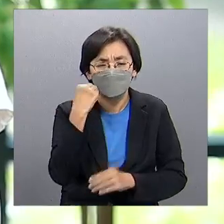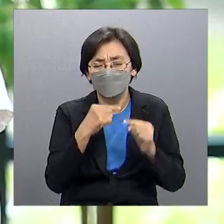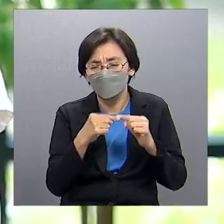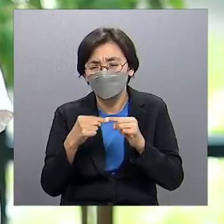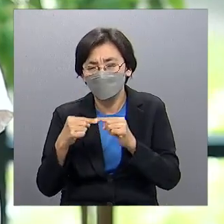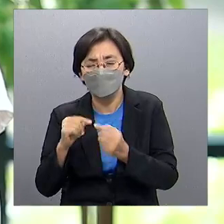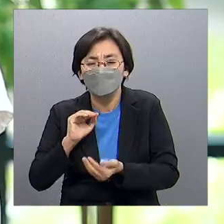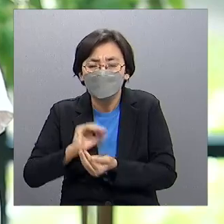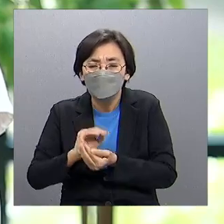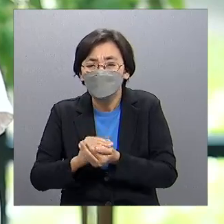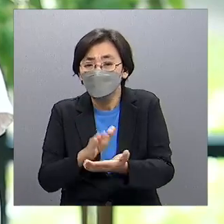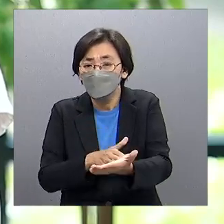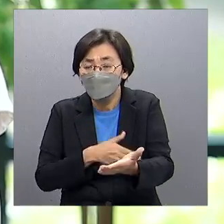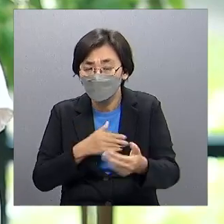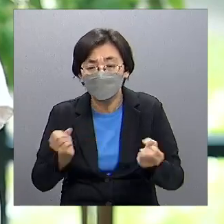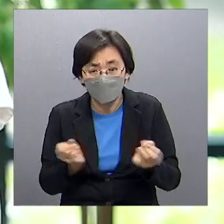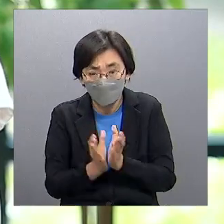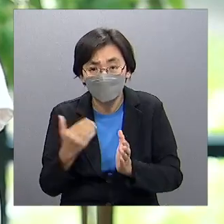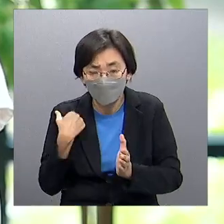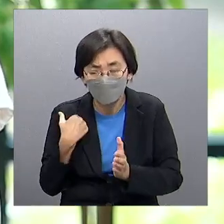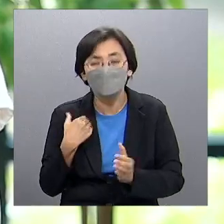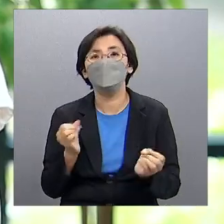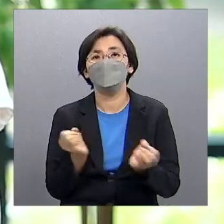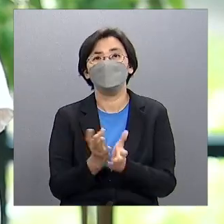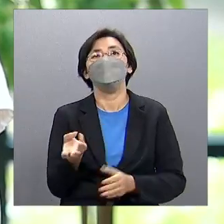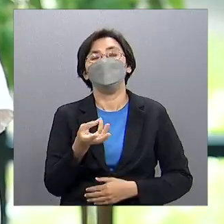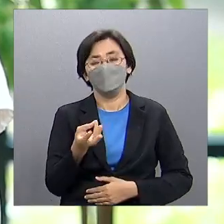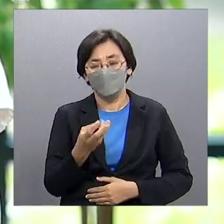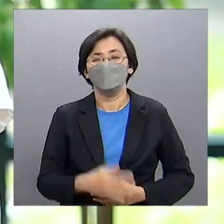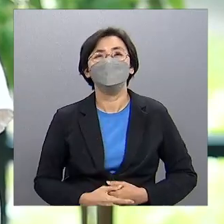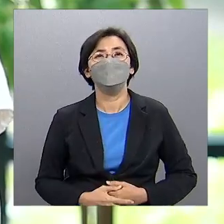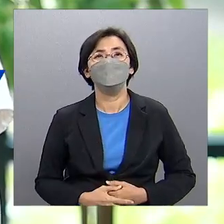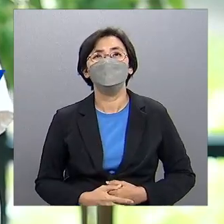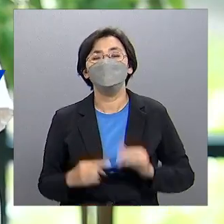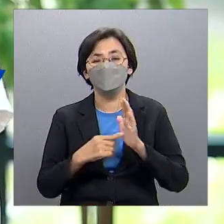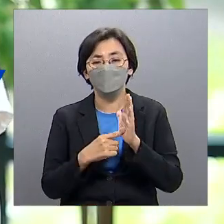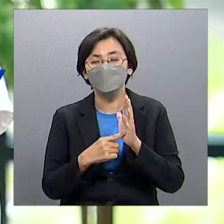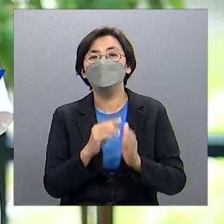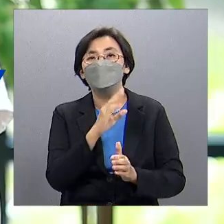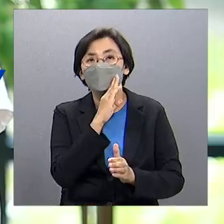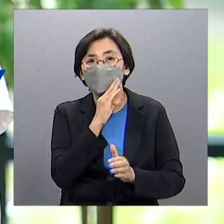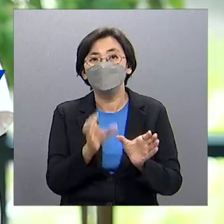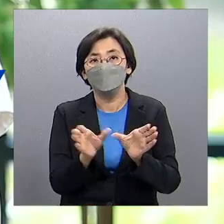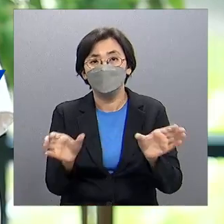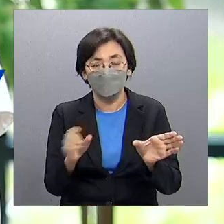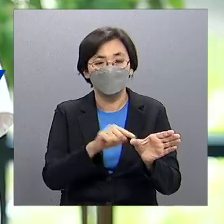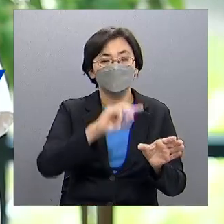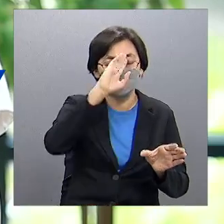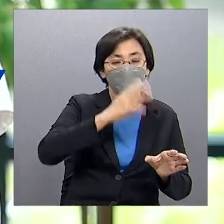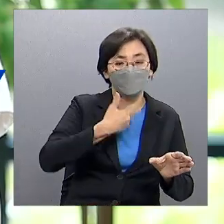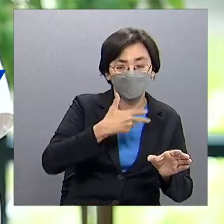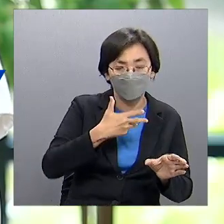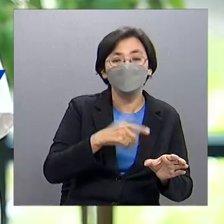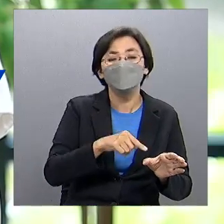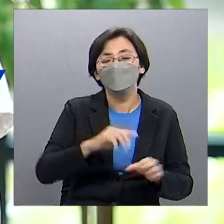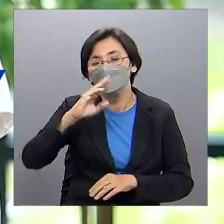งๆผลค่อนข้างน้อยครับส่งผลระยะยาวเช่นโรคเนี่ยเราแบ่งเป็น2กลุ่มโรคร้อนหรือโรคเย็นโรคร้อนก็คือโรคไ